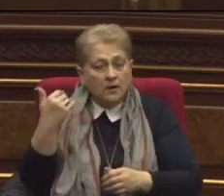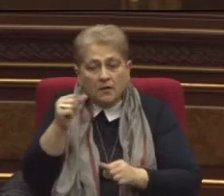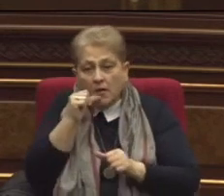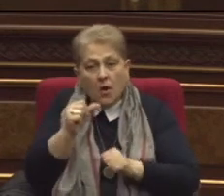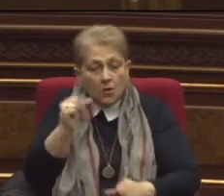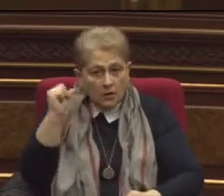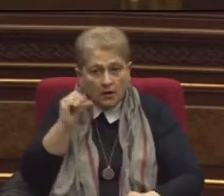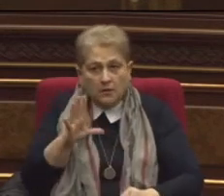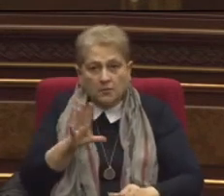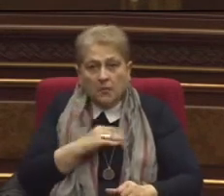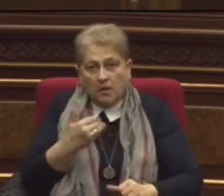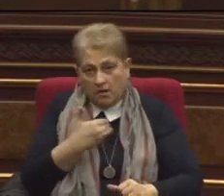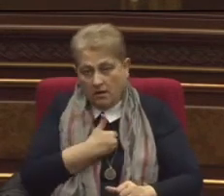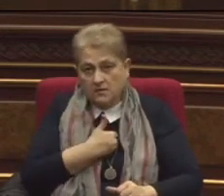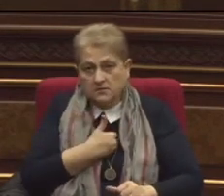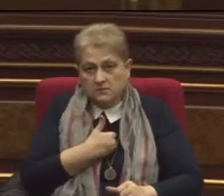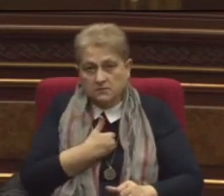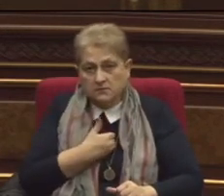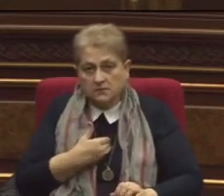տարի ես